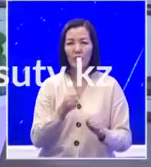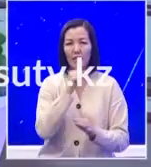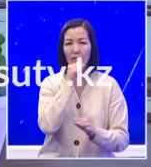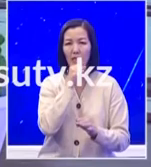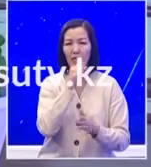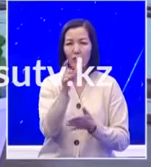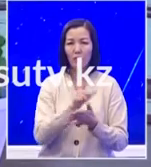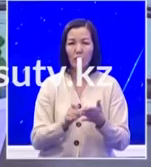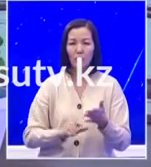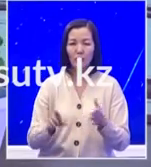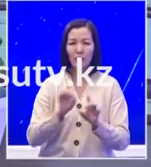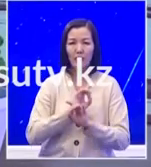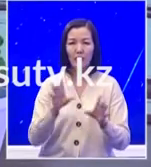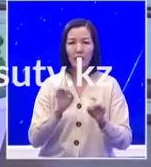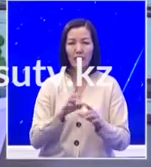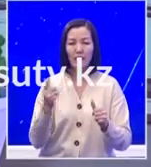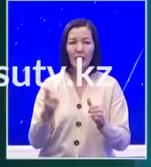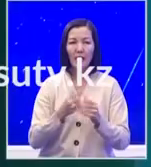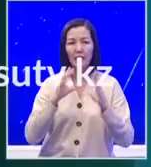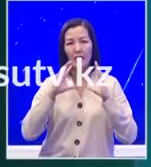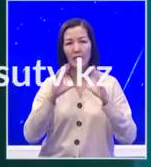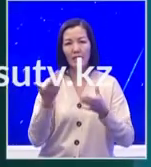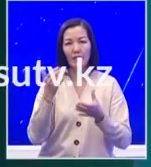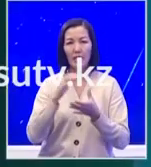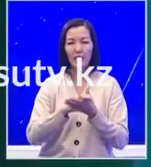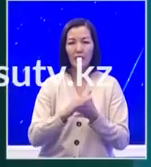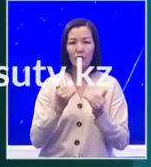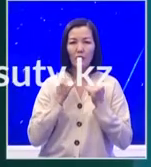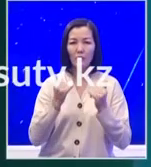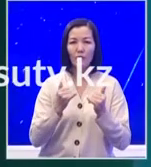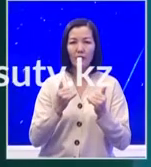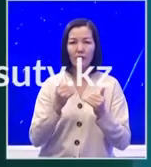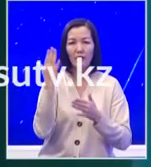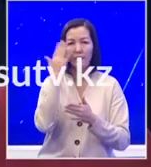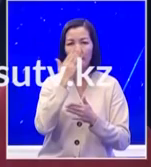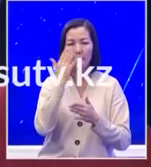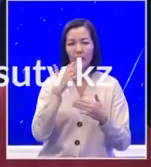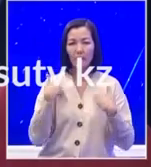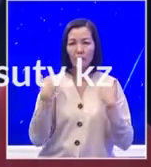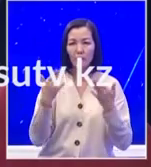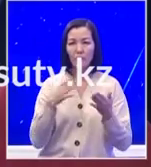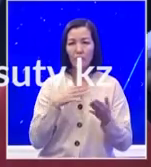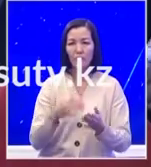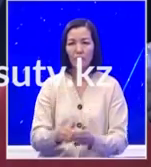өлең жолдарын арнады. Аты әлемге әйгілі ғалымның құрметіне арнайы бейнефильм көрсетілді.